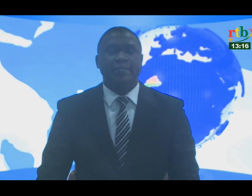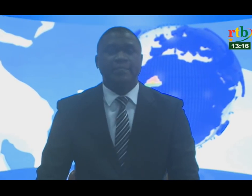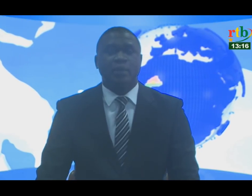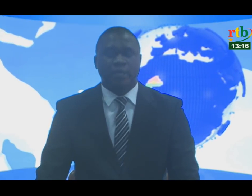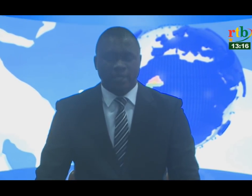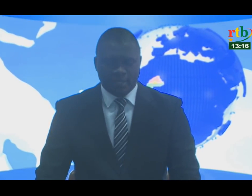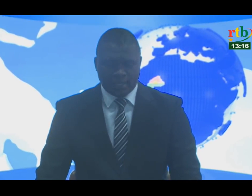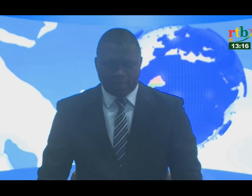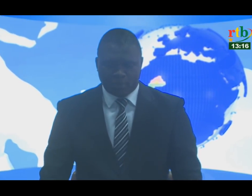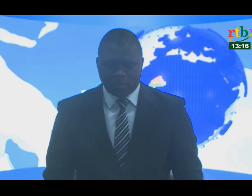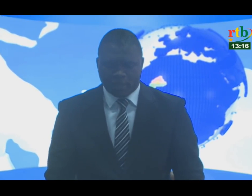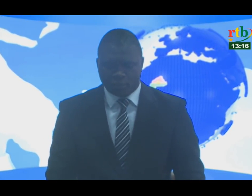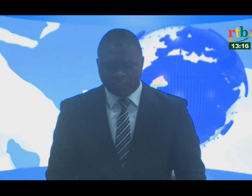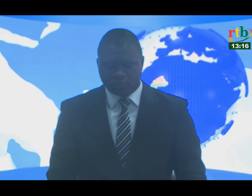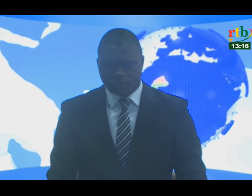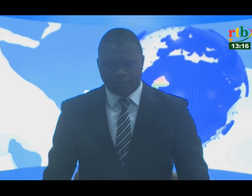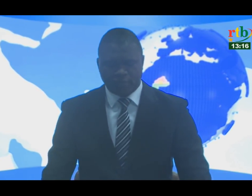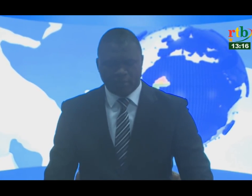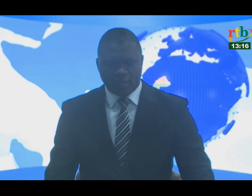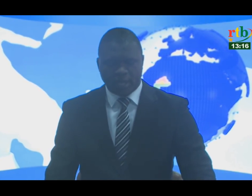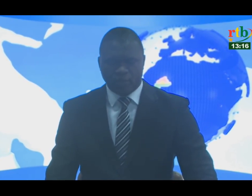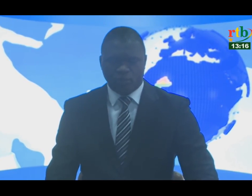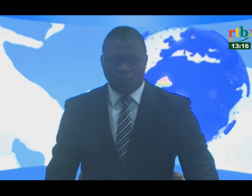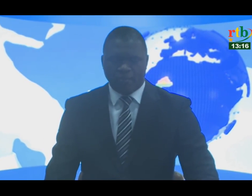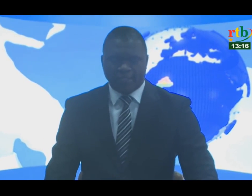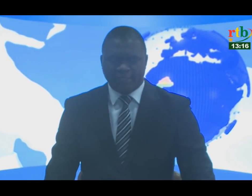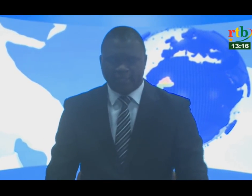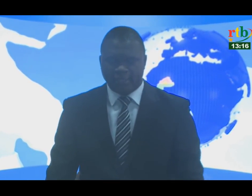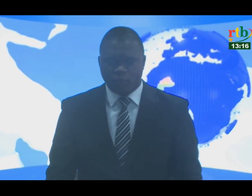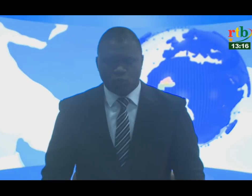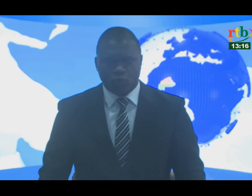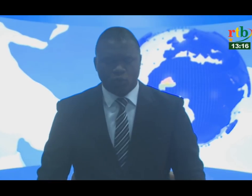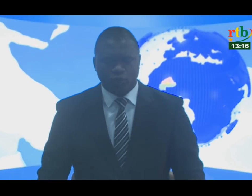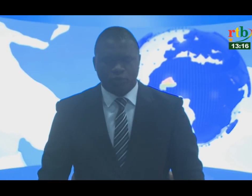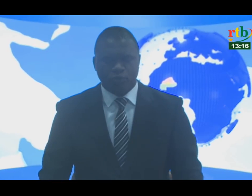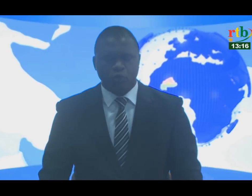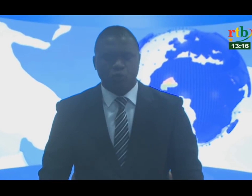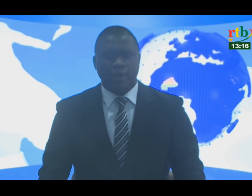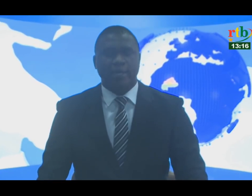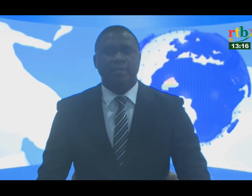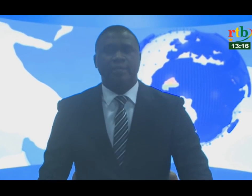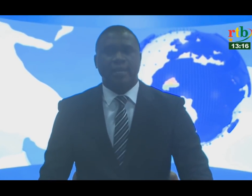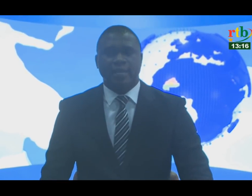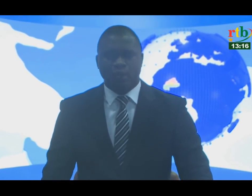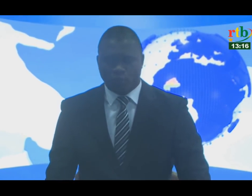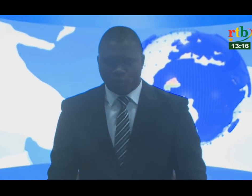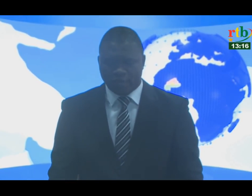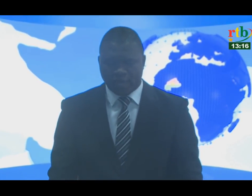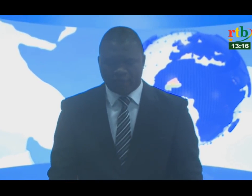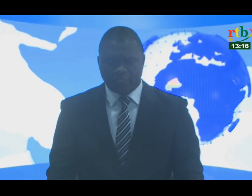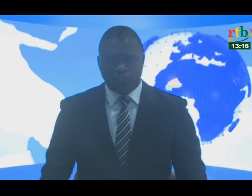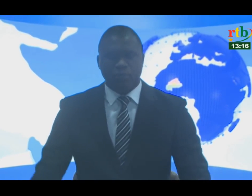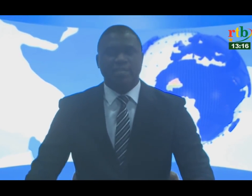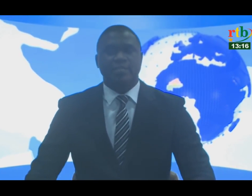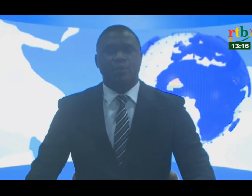Alain Traoré. La première projection du film a eu lieu mardi dernier au cours d'une soirée gala. Le point